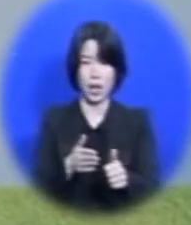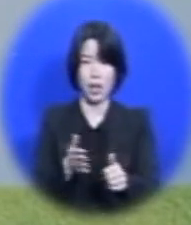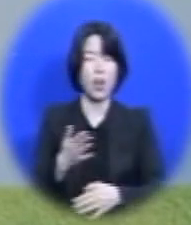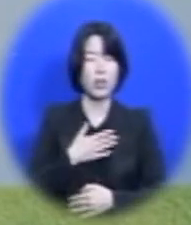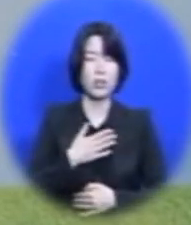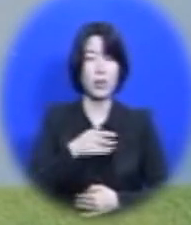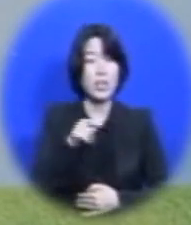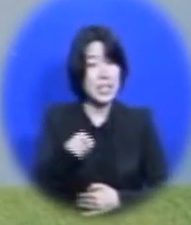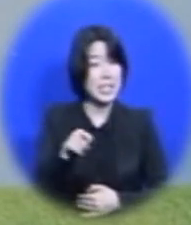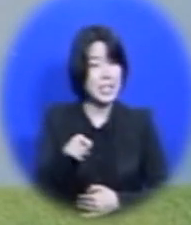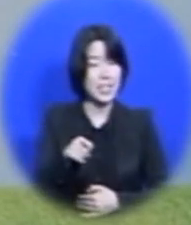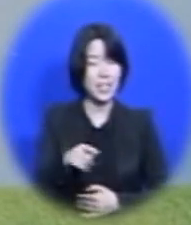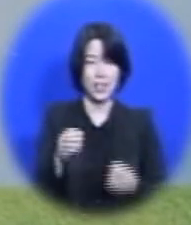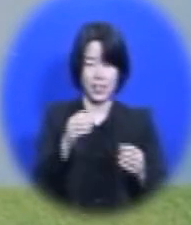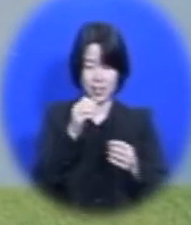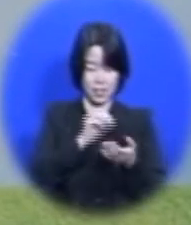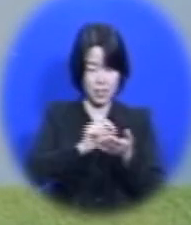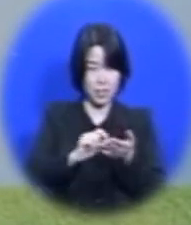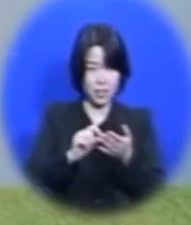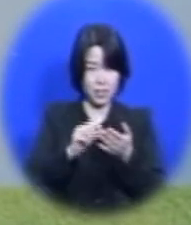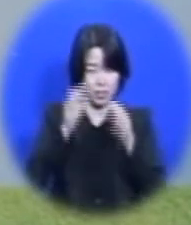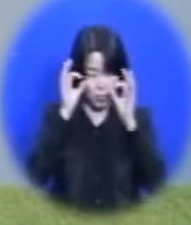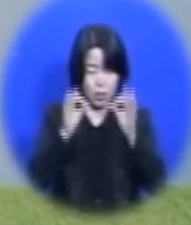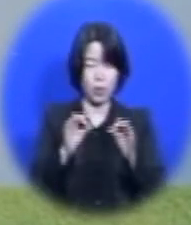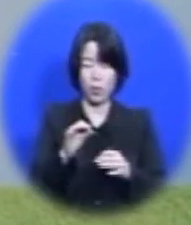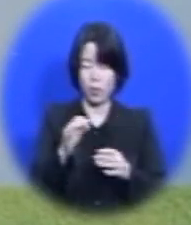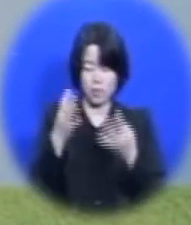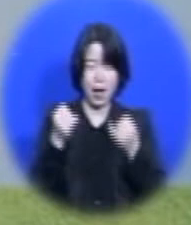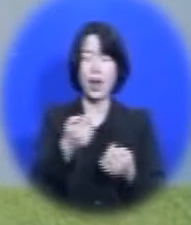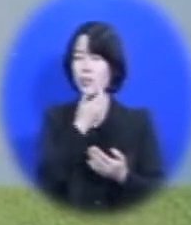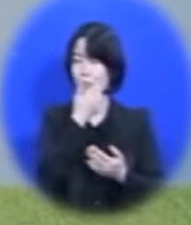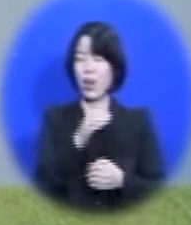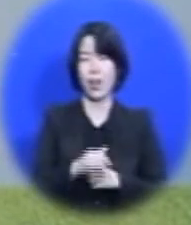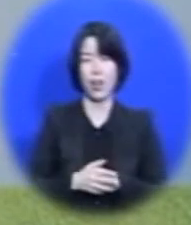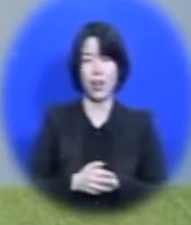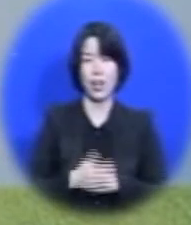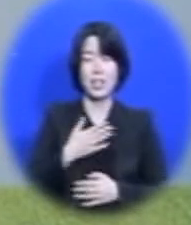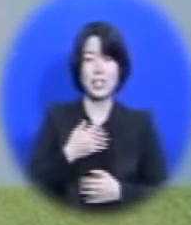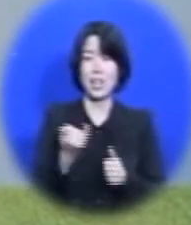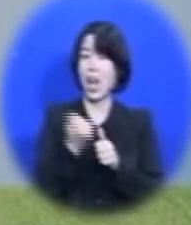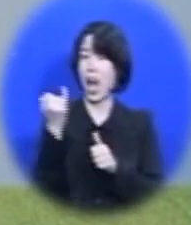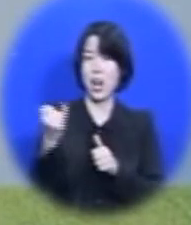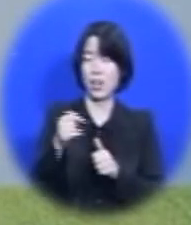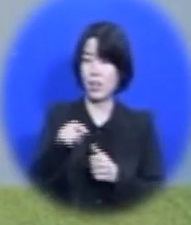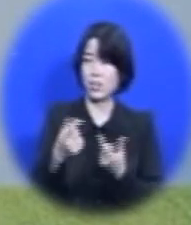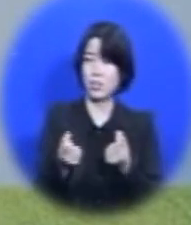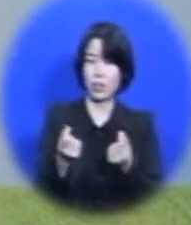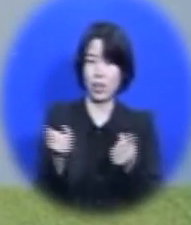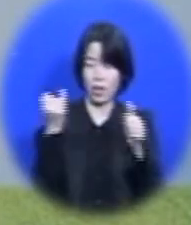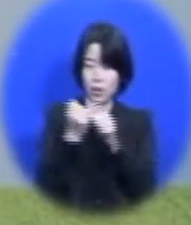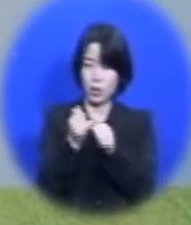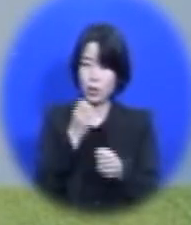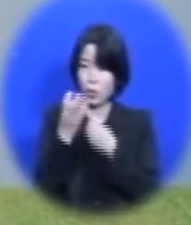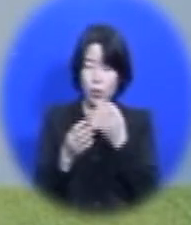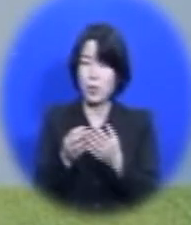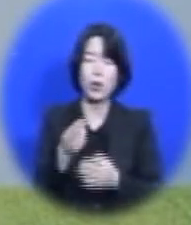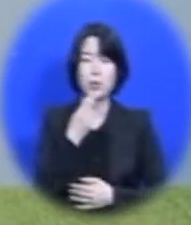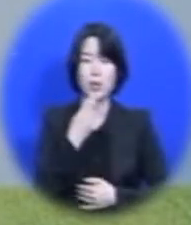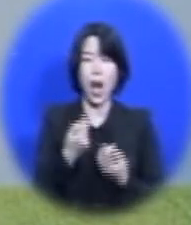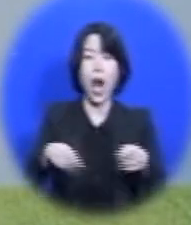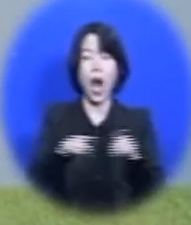저는 이 글을 읽고 얼마나 부끄러웠는지 모릅니다. 저는 제 아내에게 그렇게 청혼 못했습니다. 함께